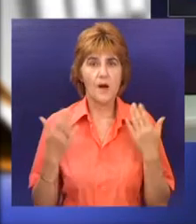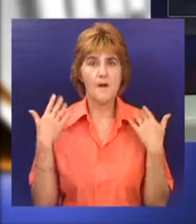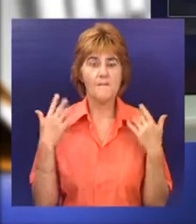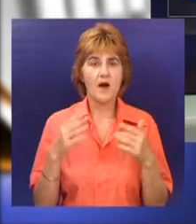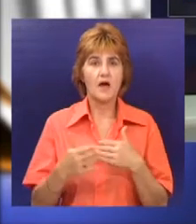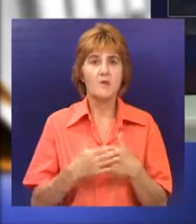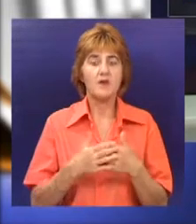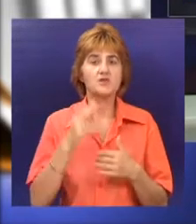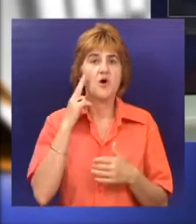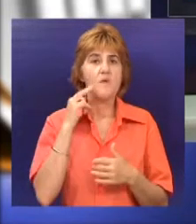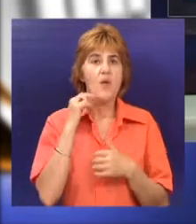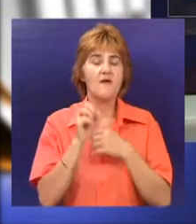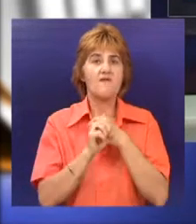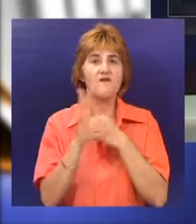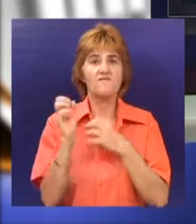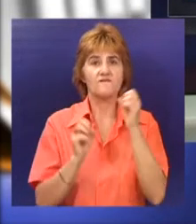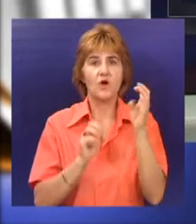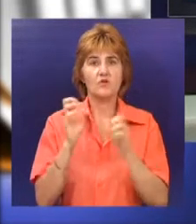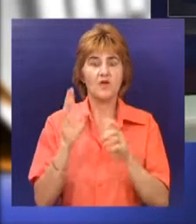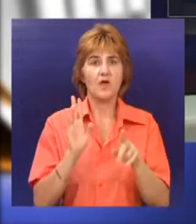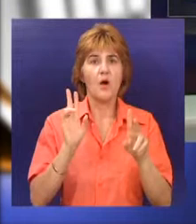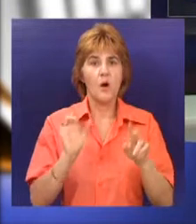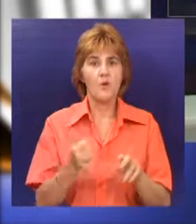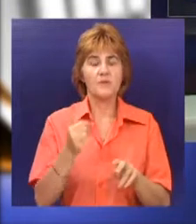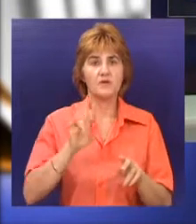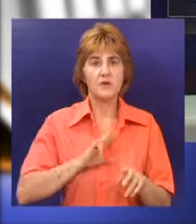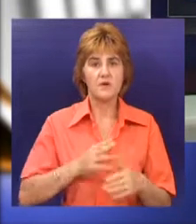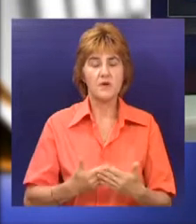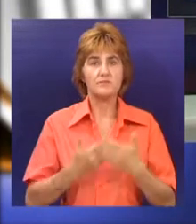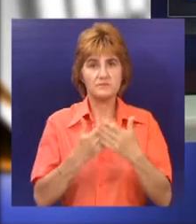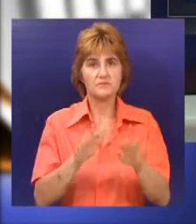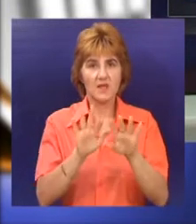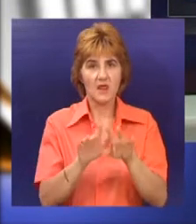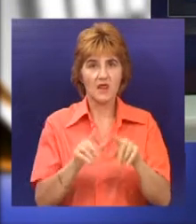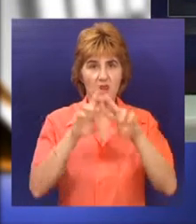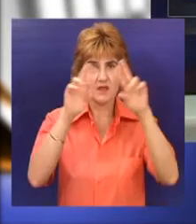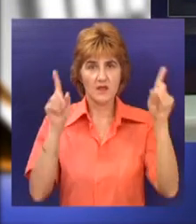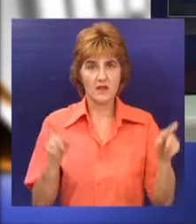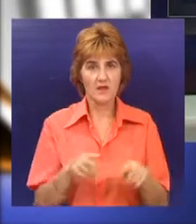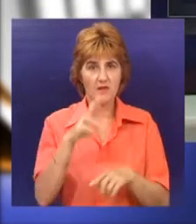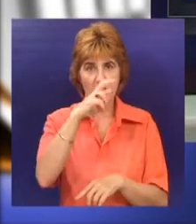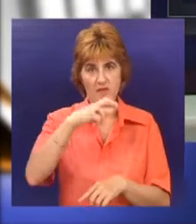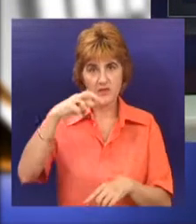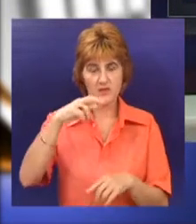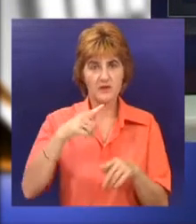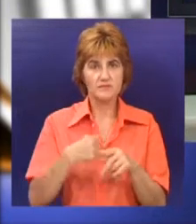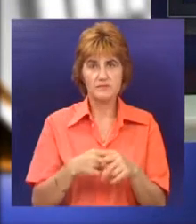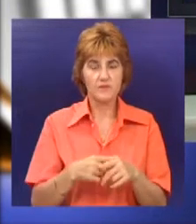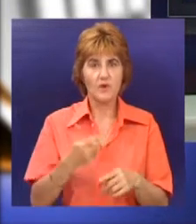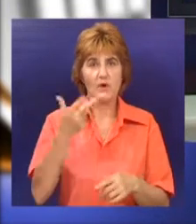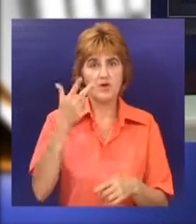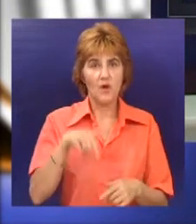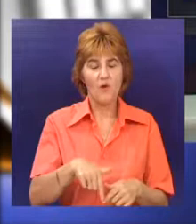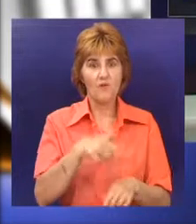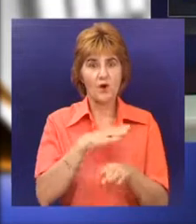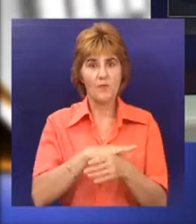Park kod Plave fontane ponovo je pokriven internet mrežom. Internet je na ovom delu bio dostupan 2009. godine, ali na svega